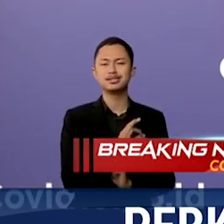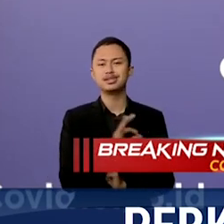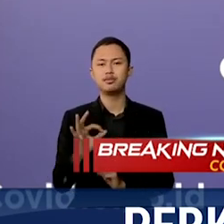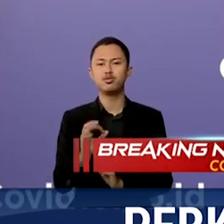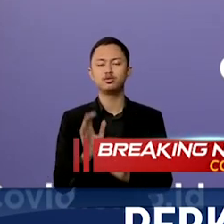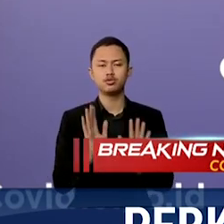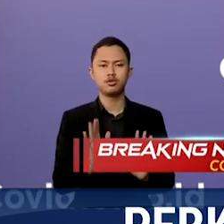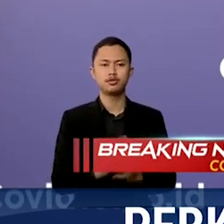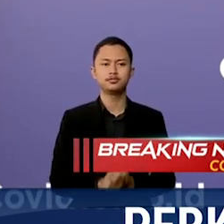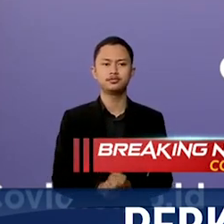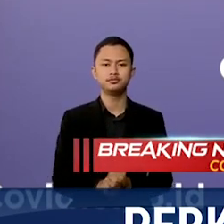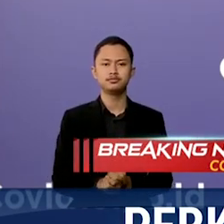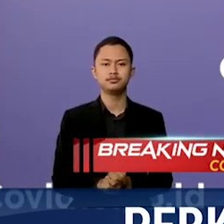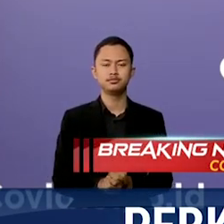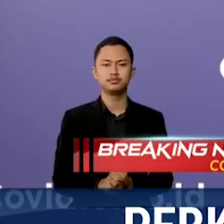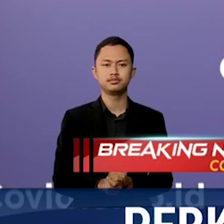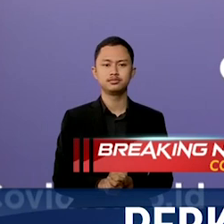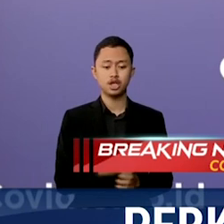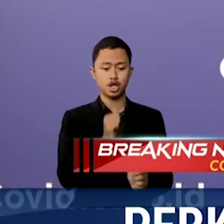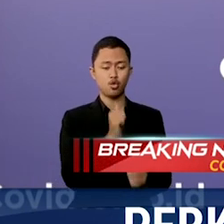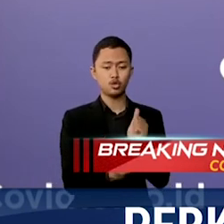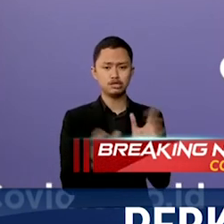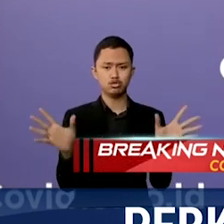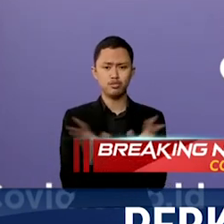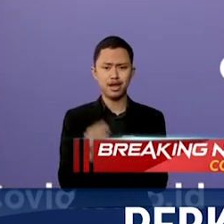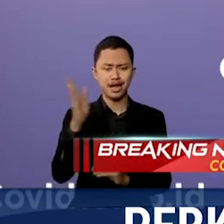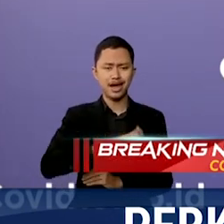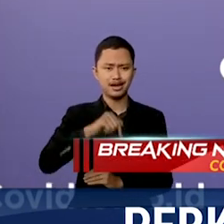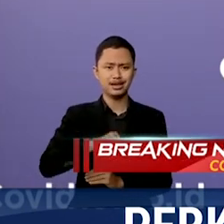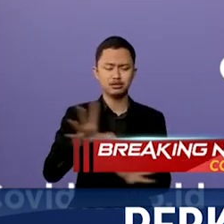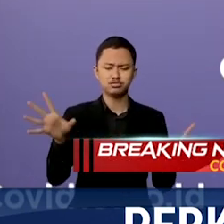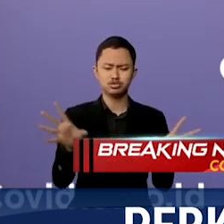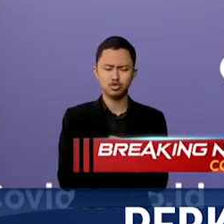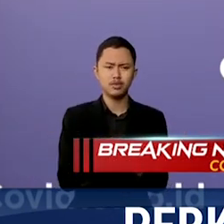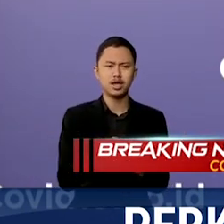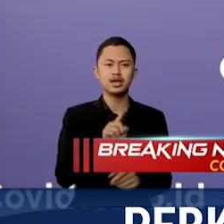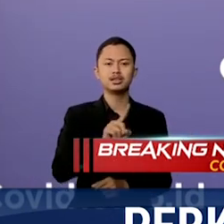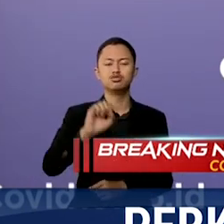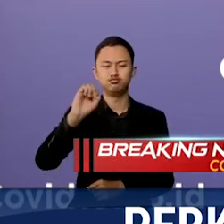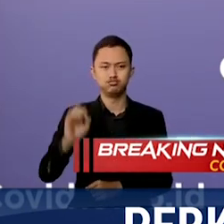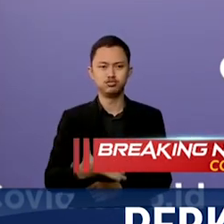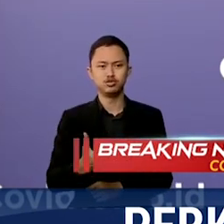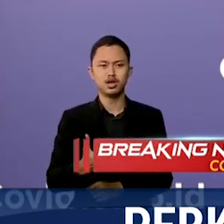spesimen total yang kita selesaikan sampai dengan hari ini akumulatif adalah